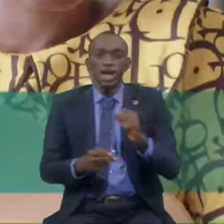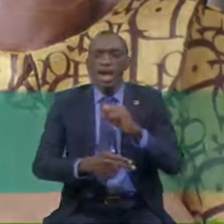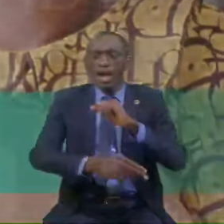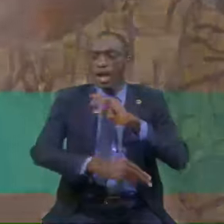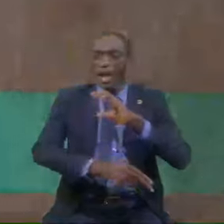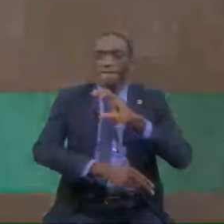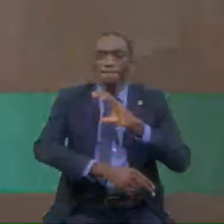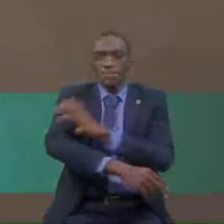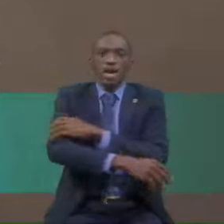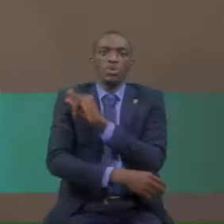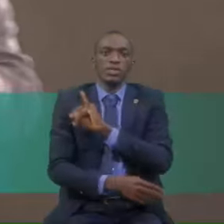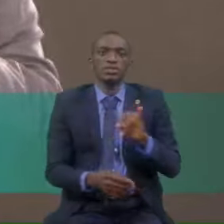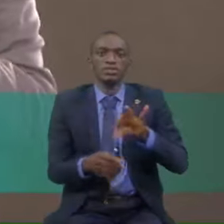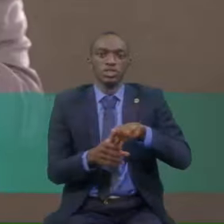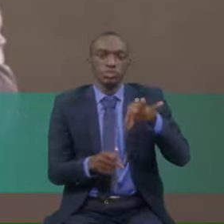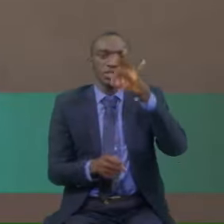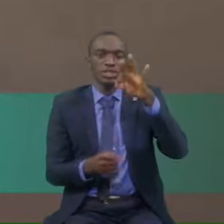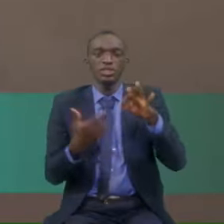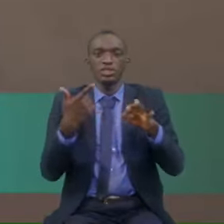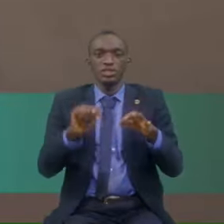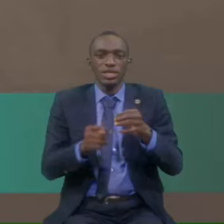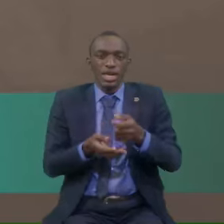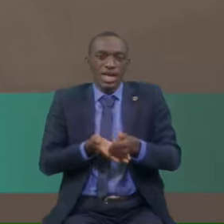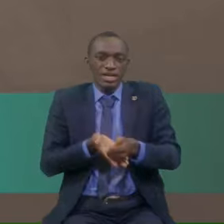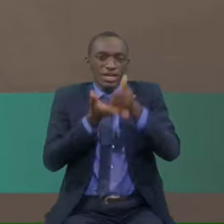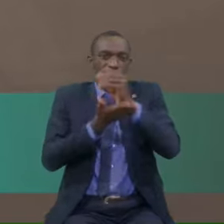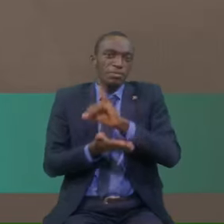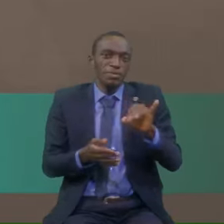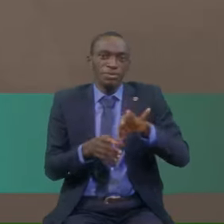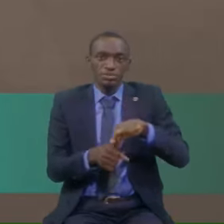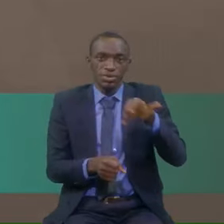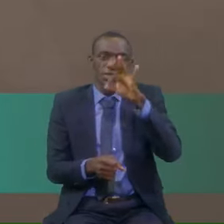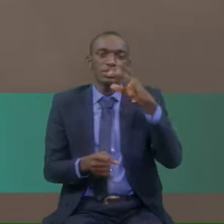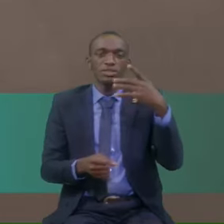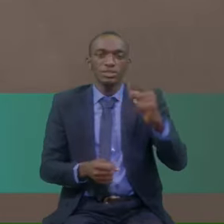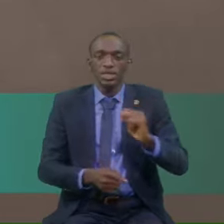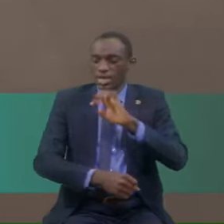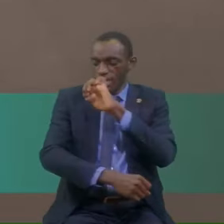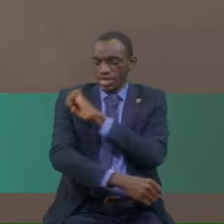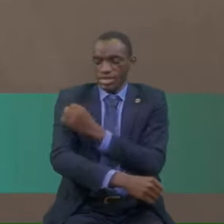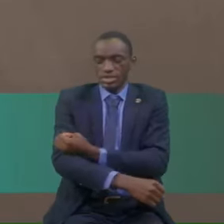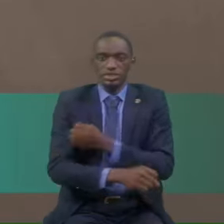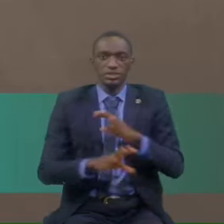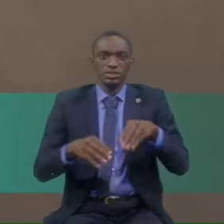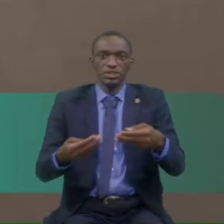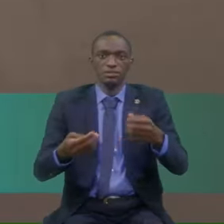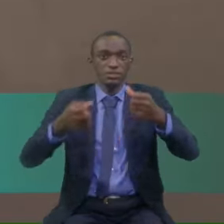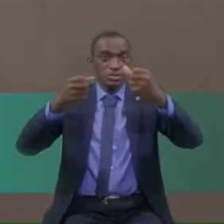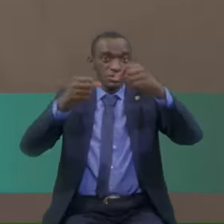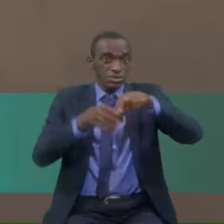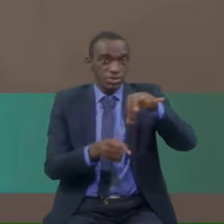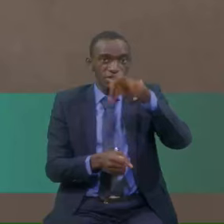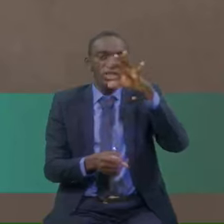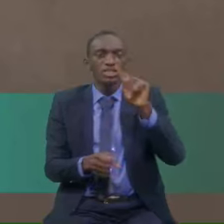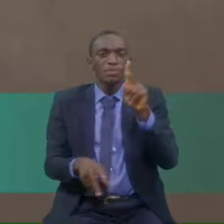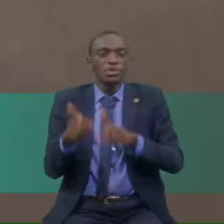L'esprit de puissance. L'esprit qui rend capable. L'esprit qui donne de l'énergie. Pour ceux